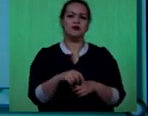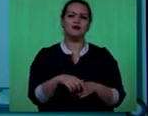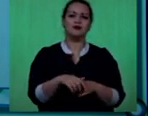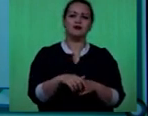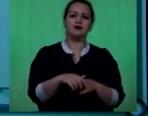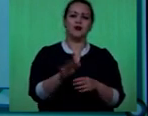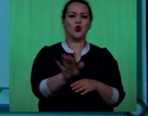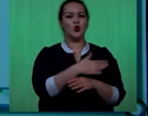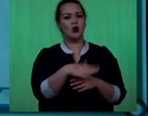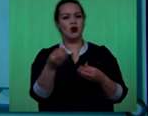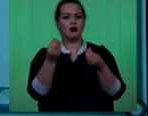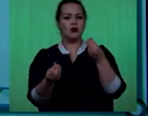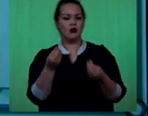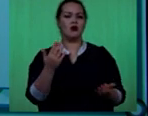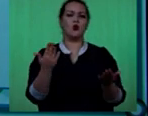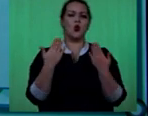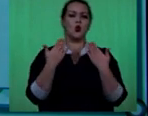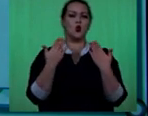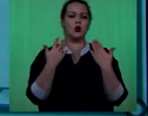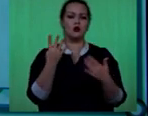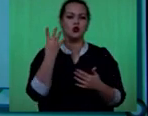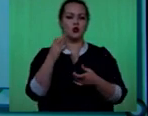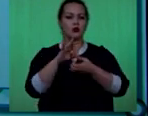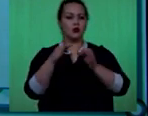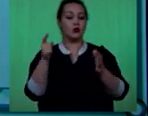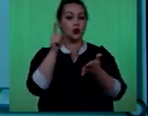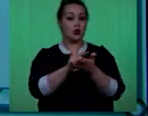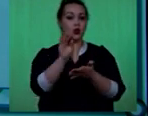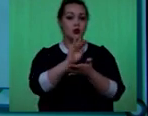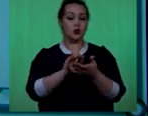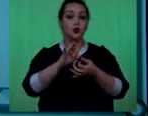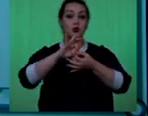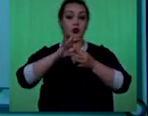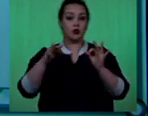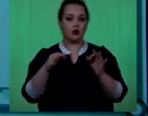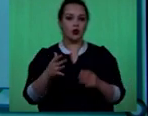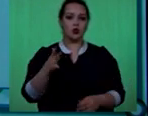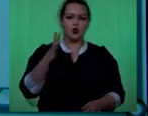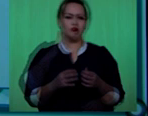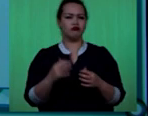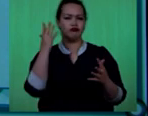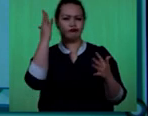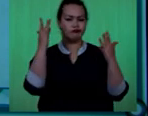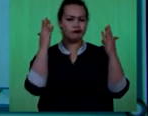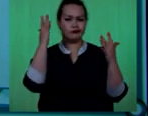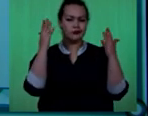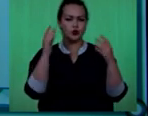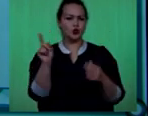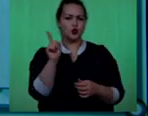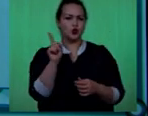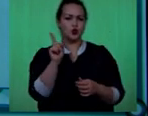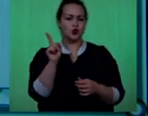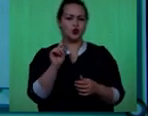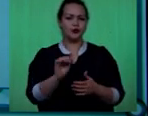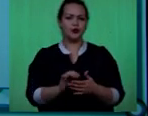отдыхать четвертой строке мы должны записать предложение ждем с нетерпением о чем мы сразу думаем